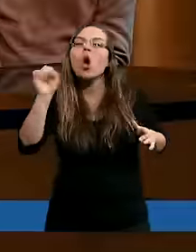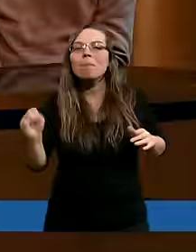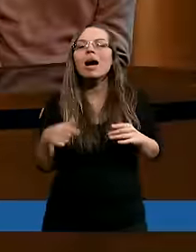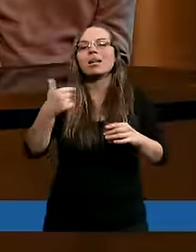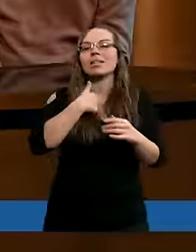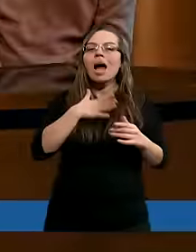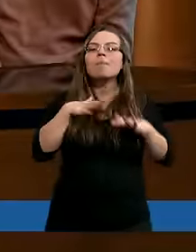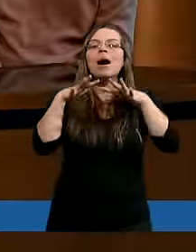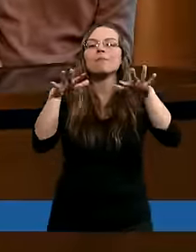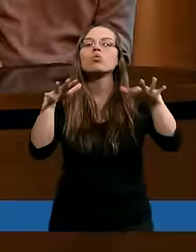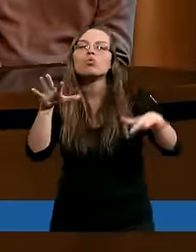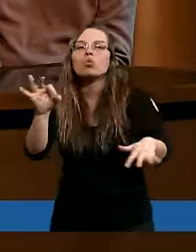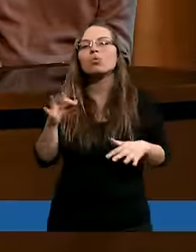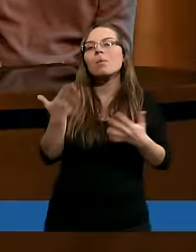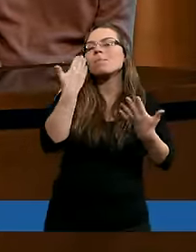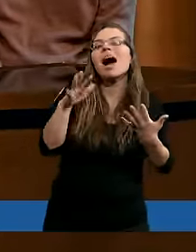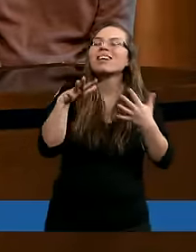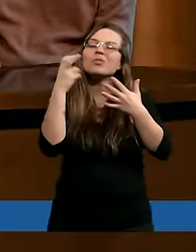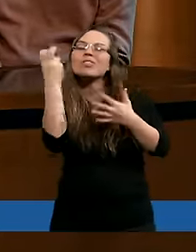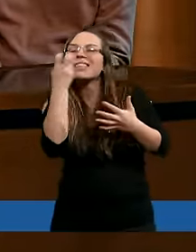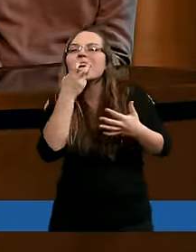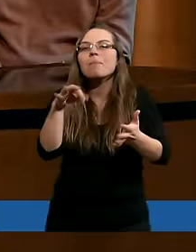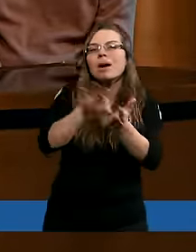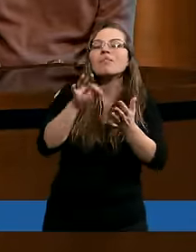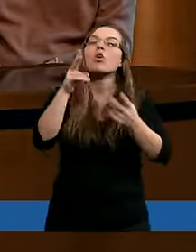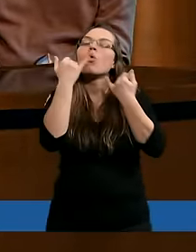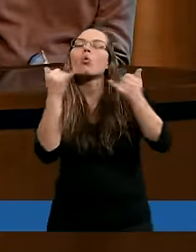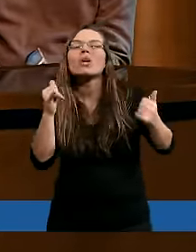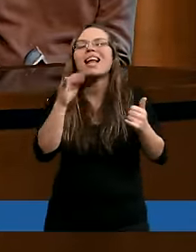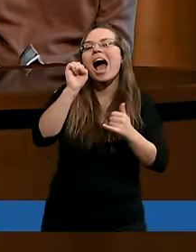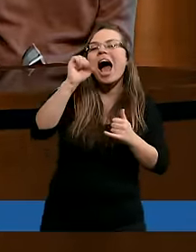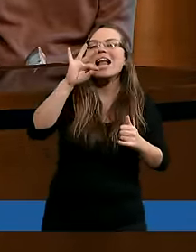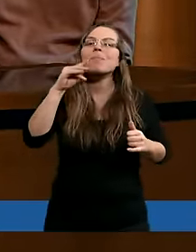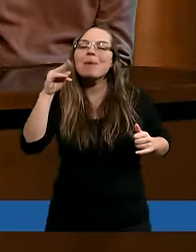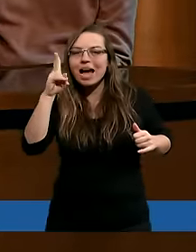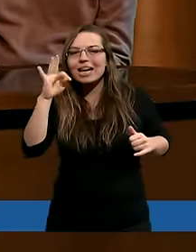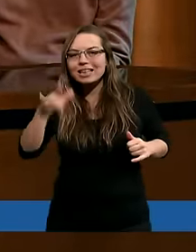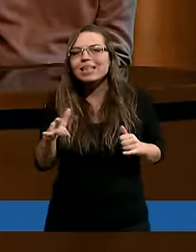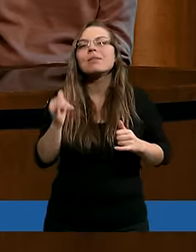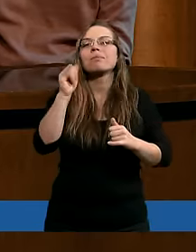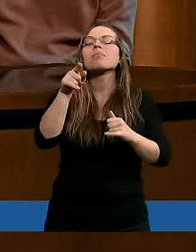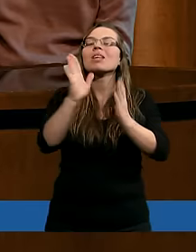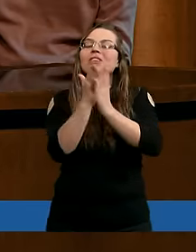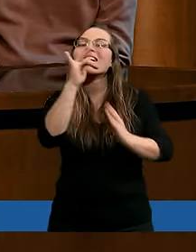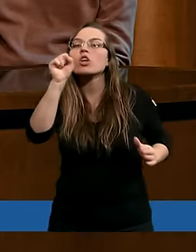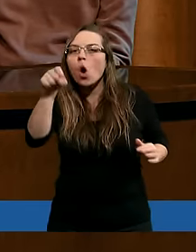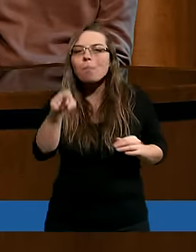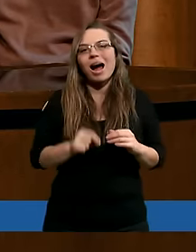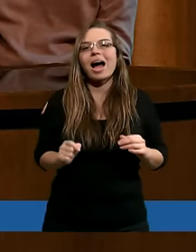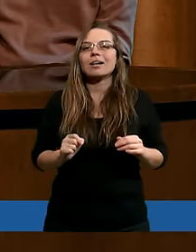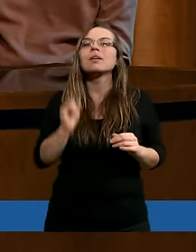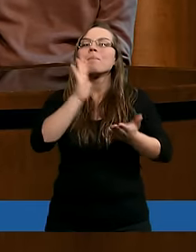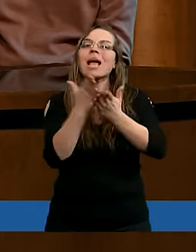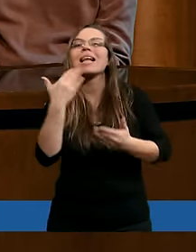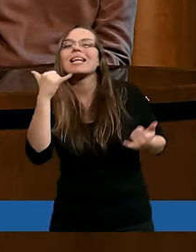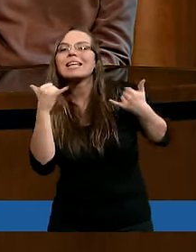mam bardzo dużą ciekawość odnośnie różnych fabularnych aspektów, które nie są uwypuklone w Księdze Hioba.